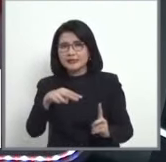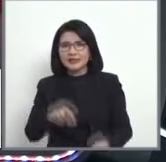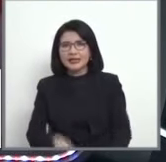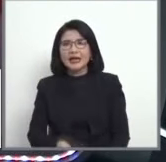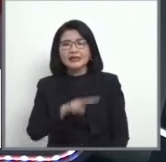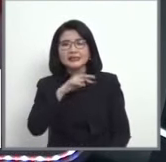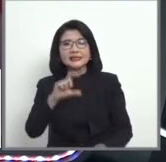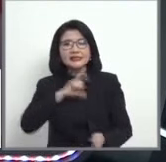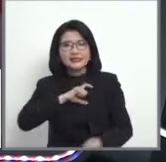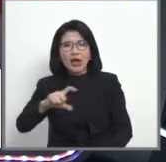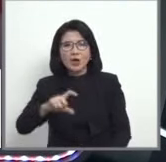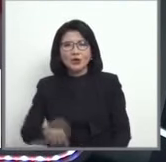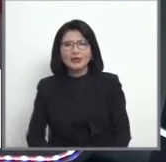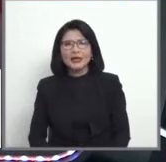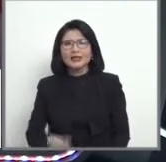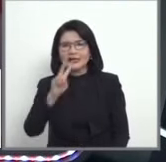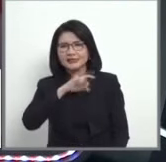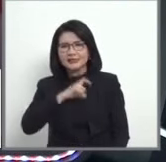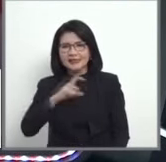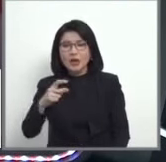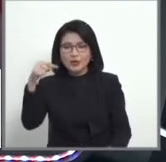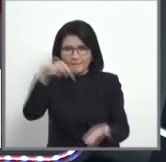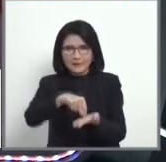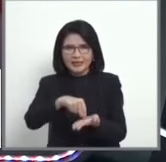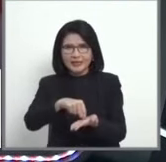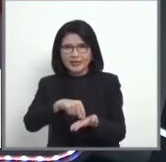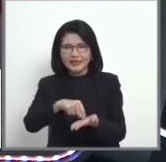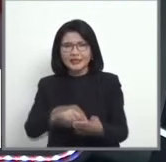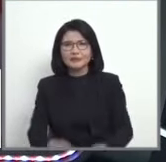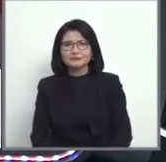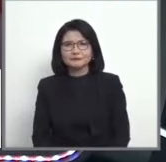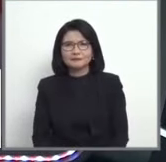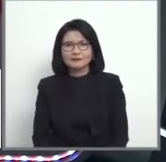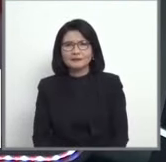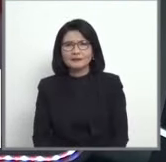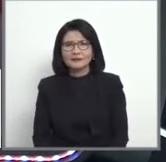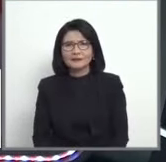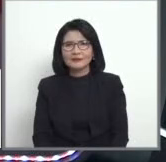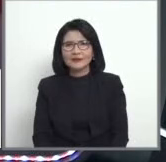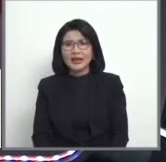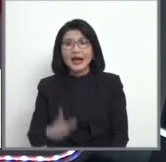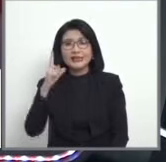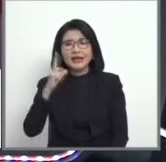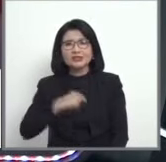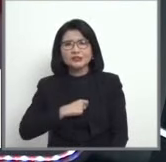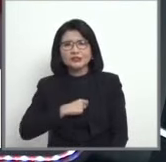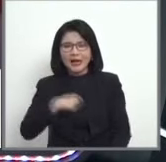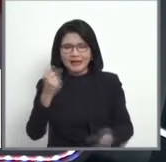kandidat dan Calon pemilih yang akan menilai debat malam hari iniya akan menj